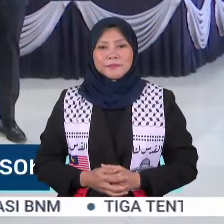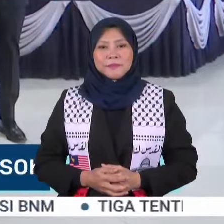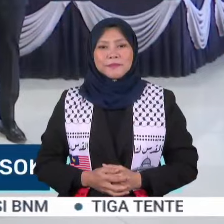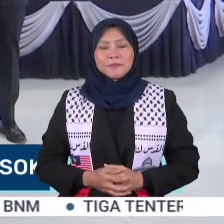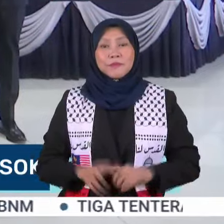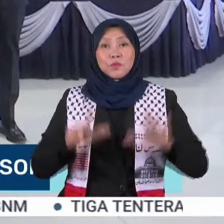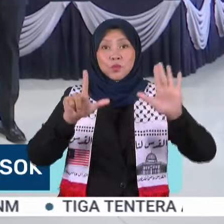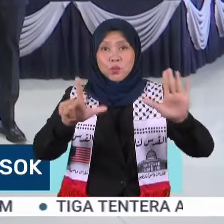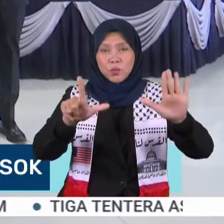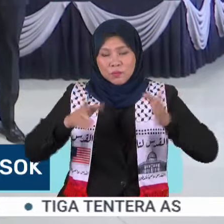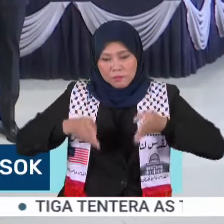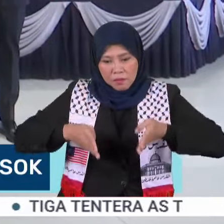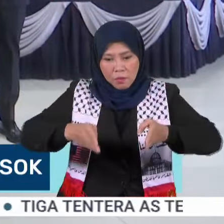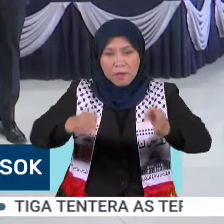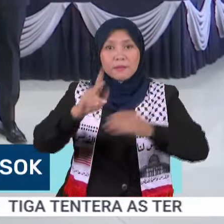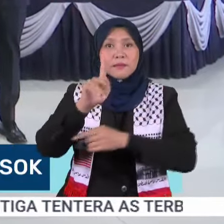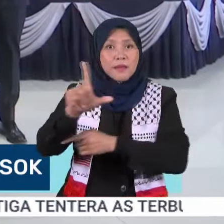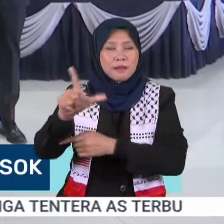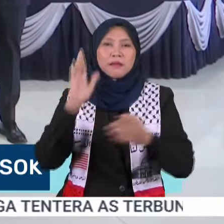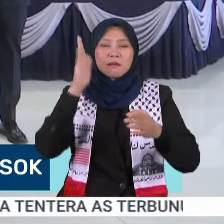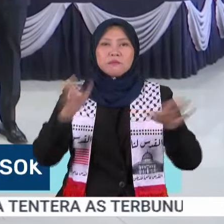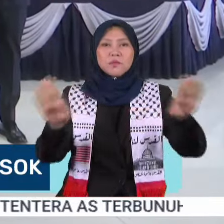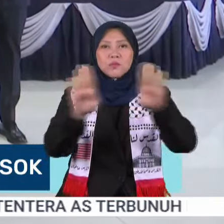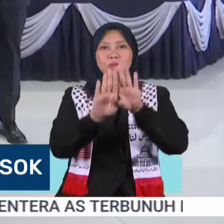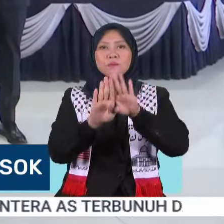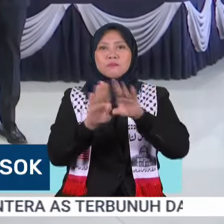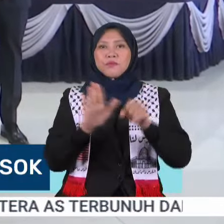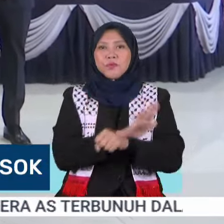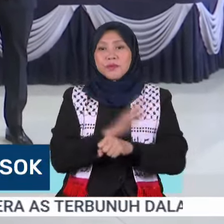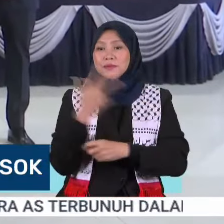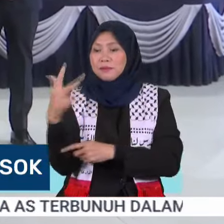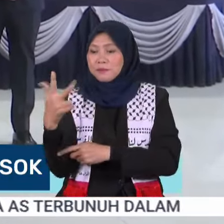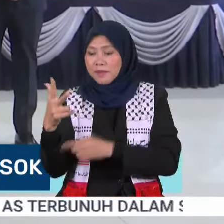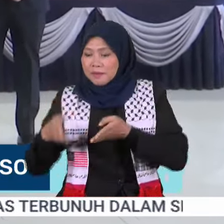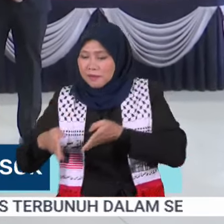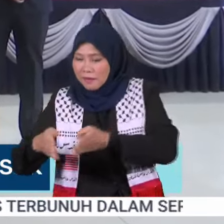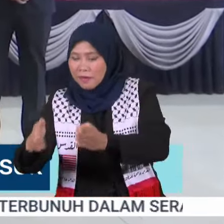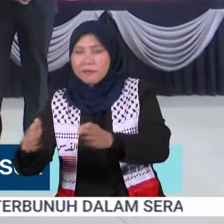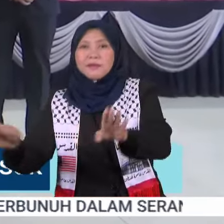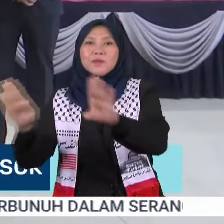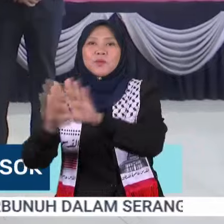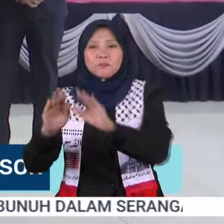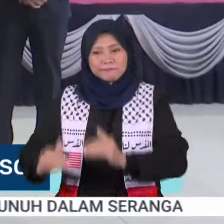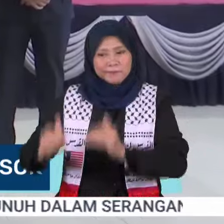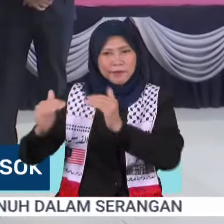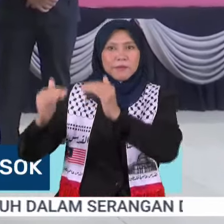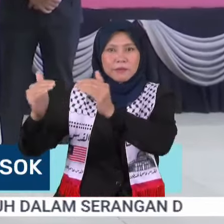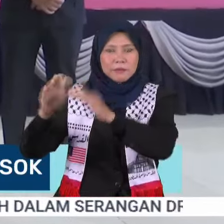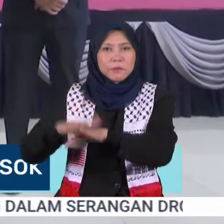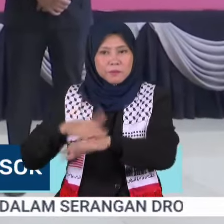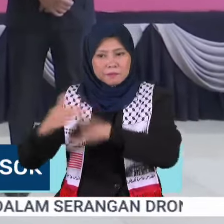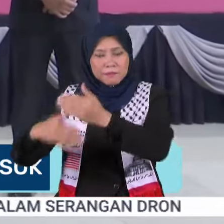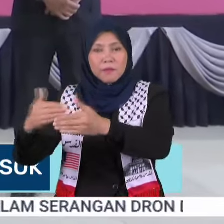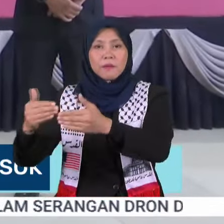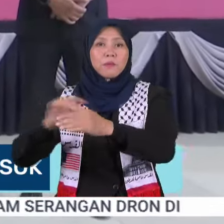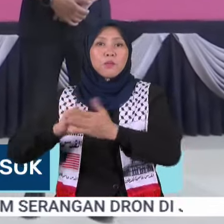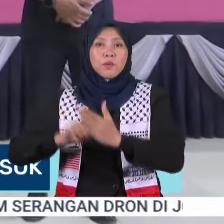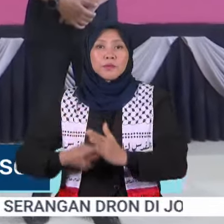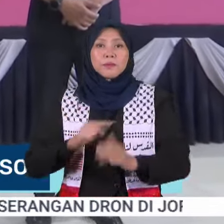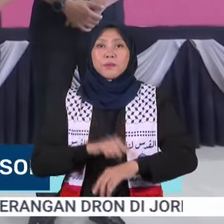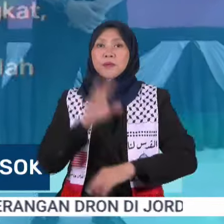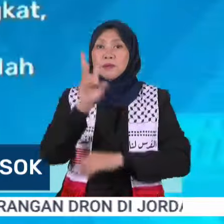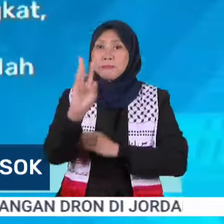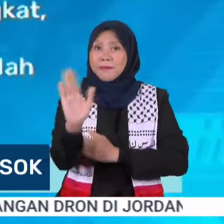7 laluan di sekitar ibu negara akan ditutup penuh manakala 13 laluan lagi ditutup secara berperingkat bermula 6 pagi